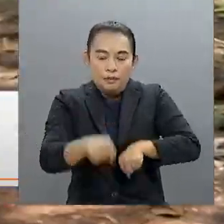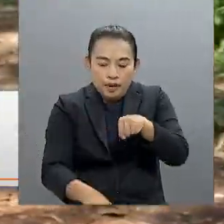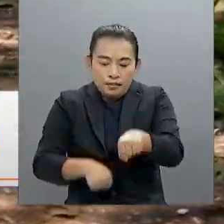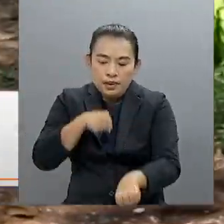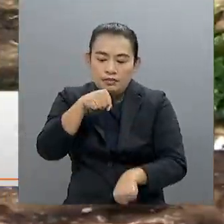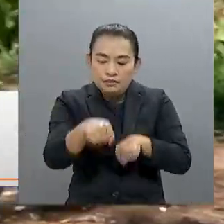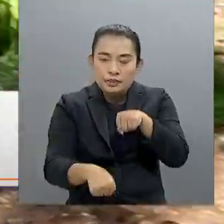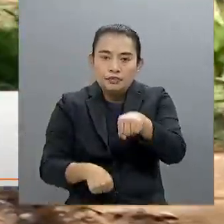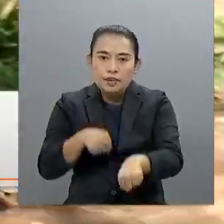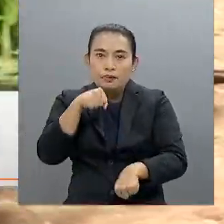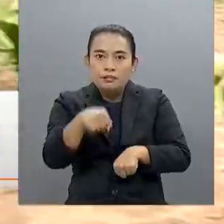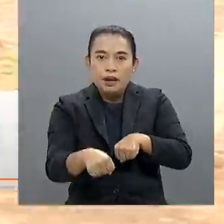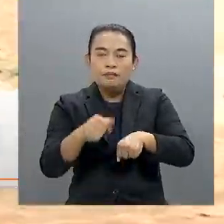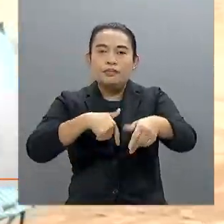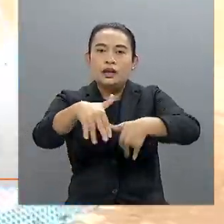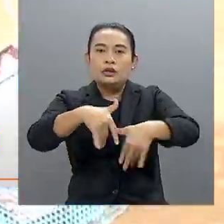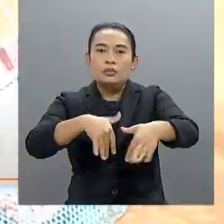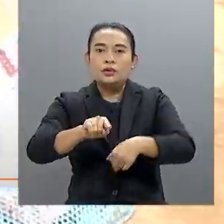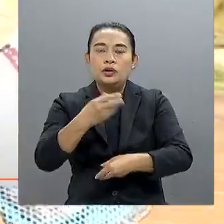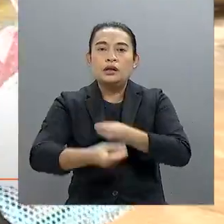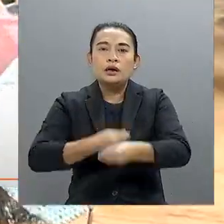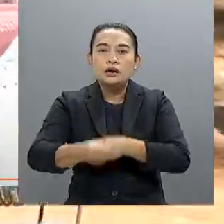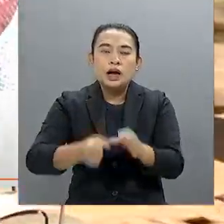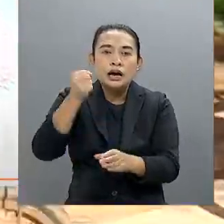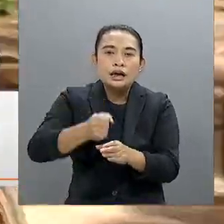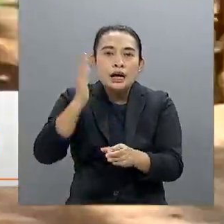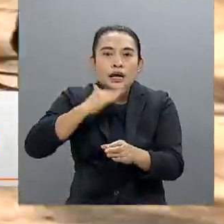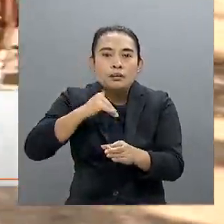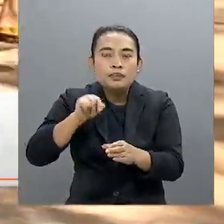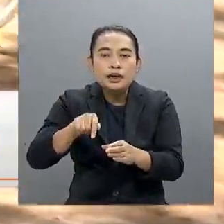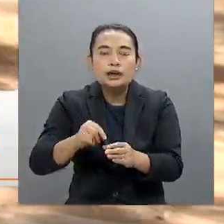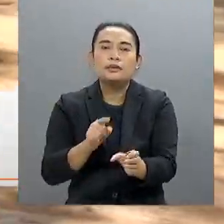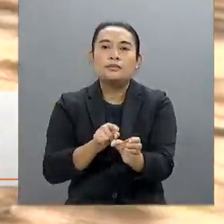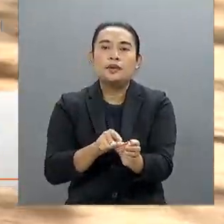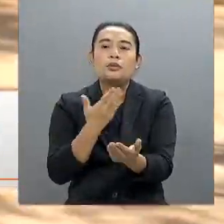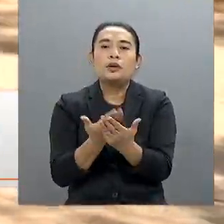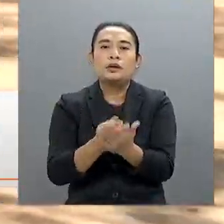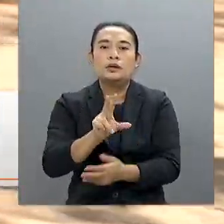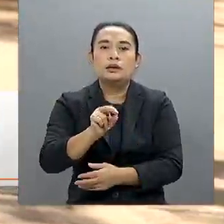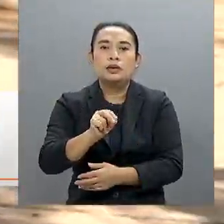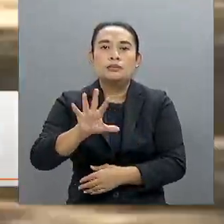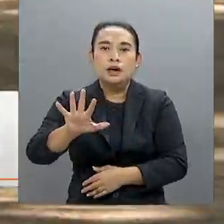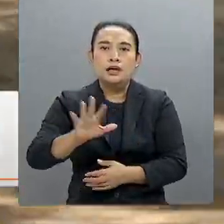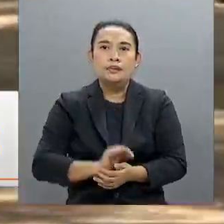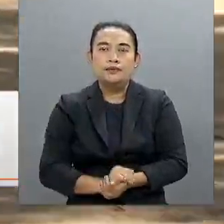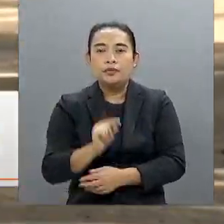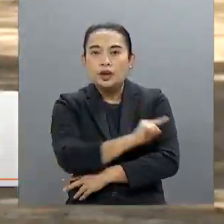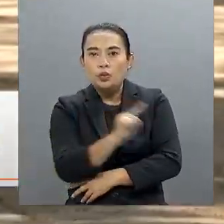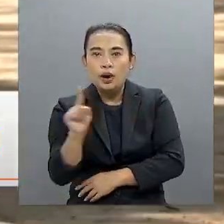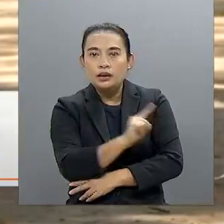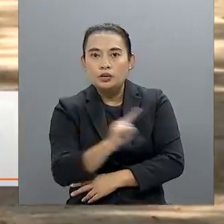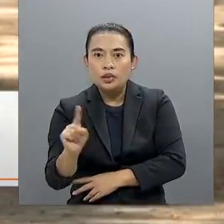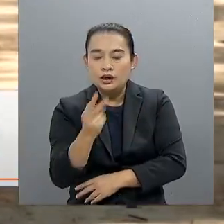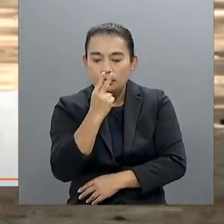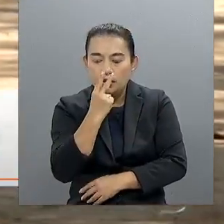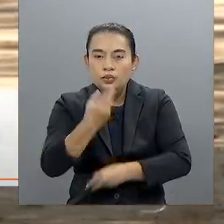ๆในหมู่บ้านนะครับคายน้พริแมงดาครั ราคากระปุกละ 35 บาทแต่ลวันก็ไปดูสถิติแล้ว ขาย